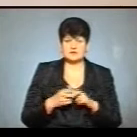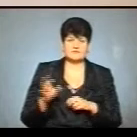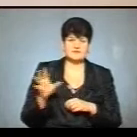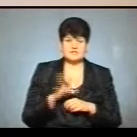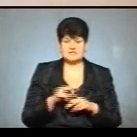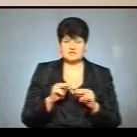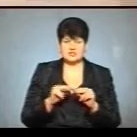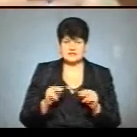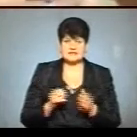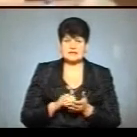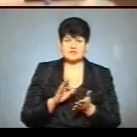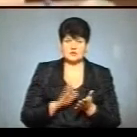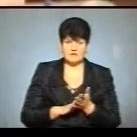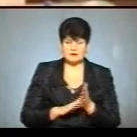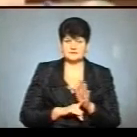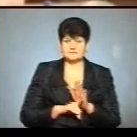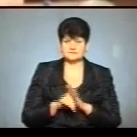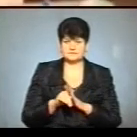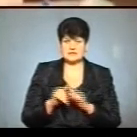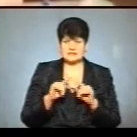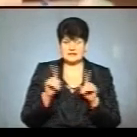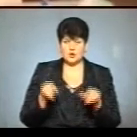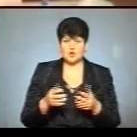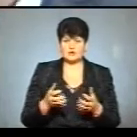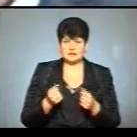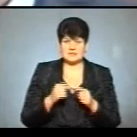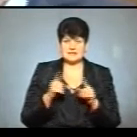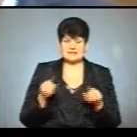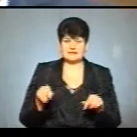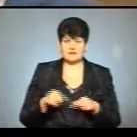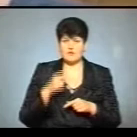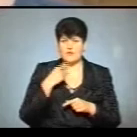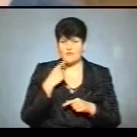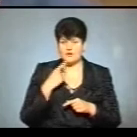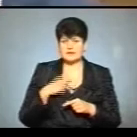вчителі, які зареєструвалися на пілотну сертифікацію, отримали сертифікати, розповідає директор